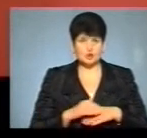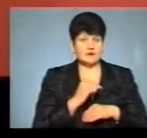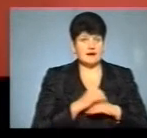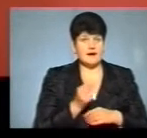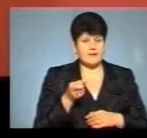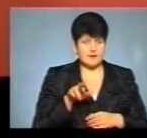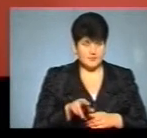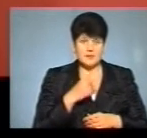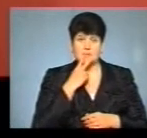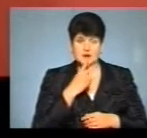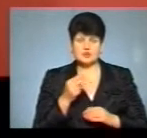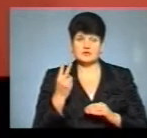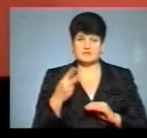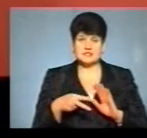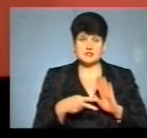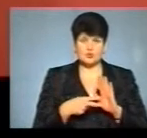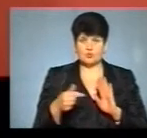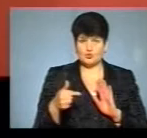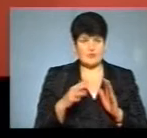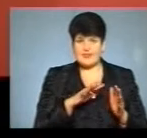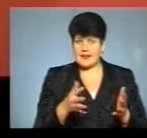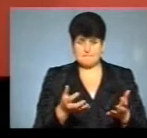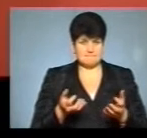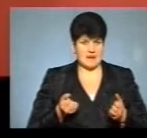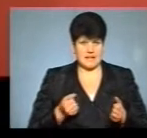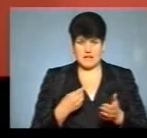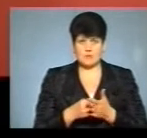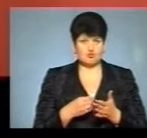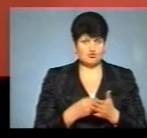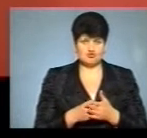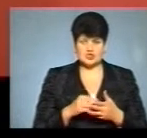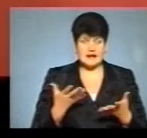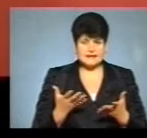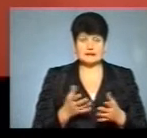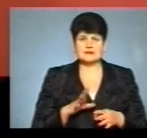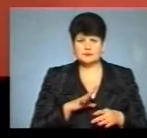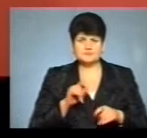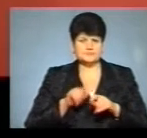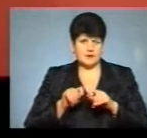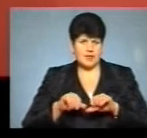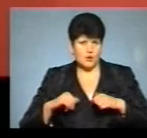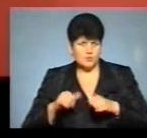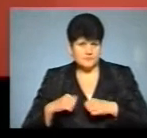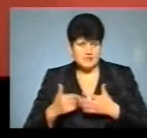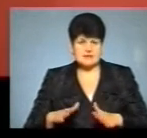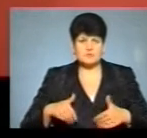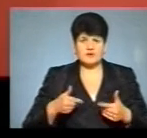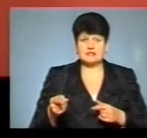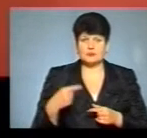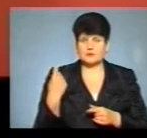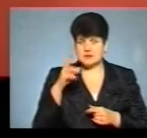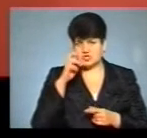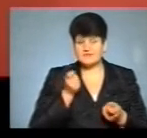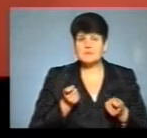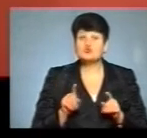власне, бачимо ми, що 27 грудня не прийняли бюджет, який пройшов всі комісії, який запропонувала Тернопільська обласна державна